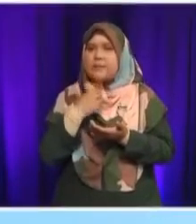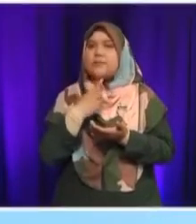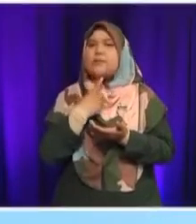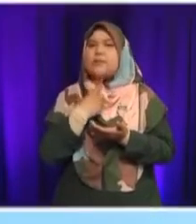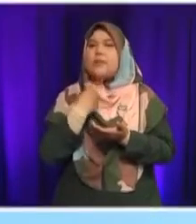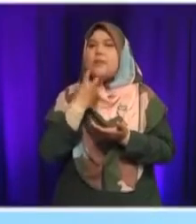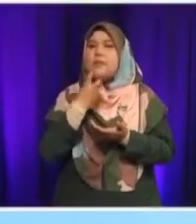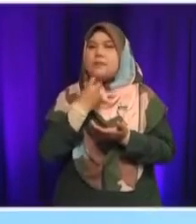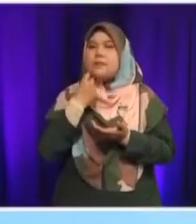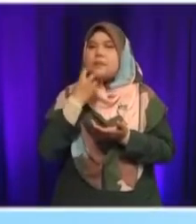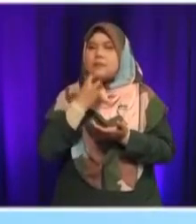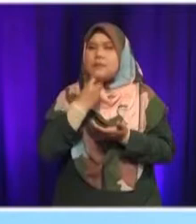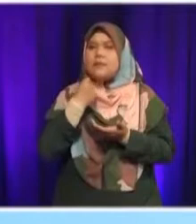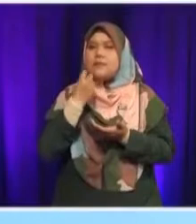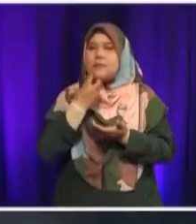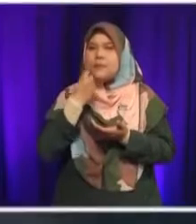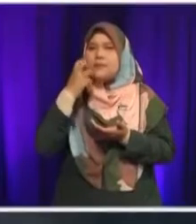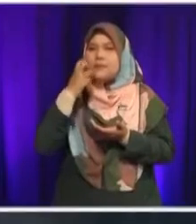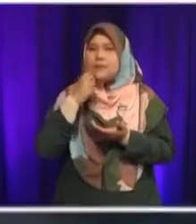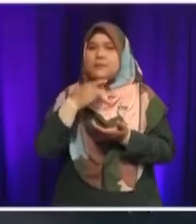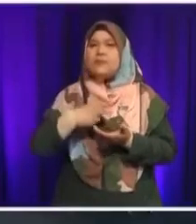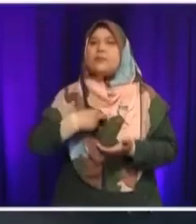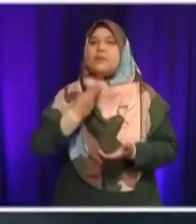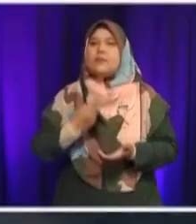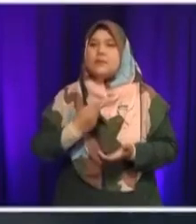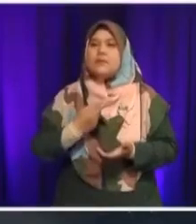mengunyah itu adalah sprase